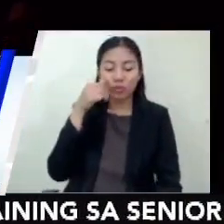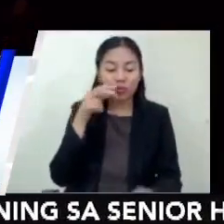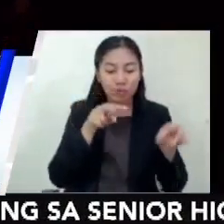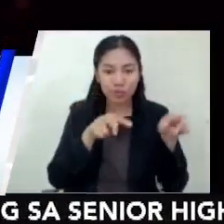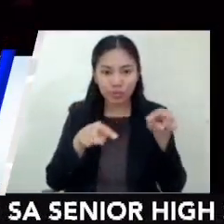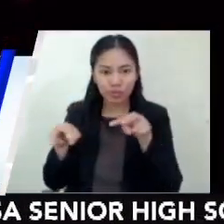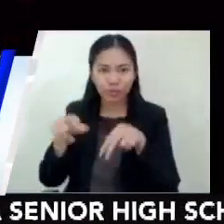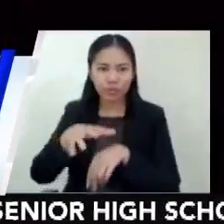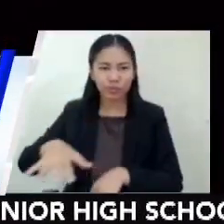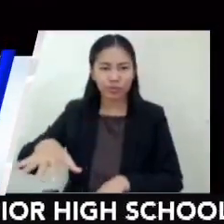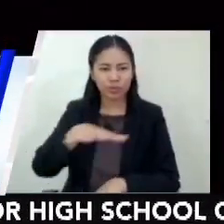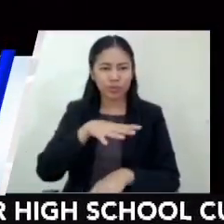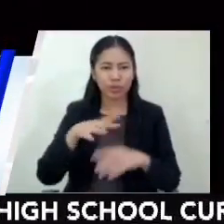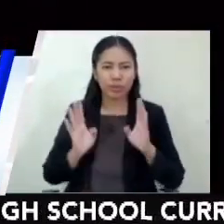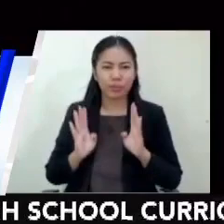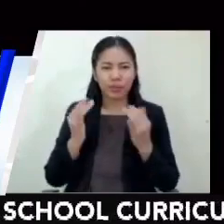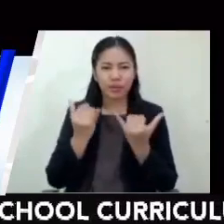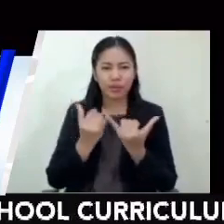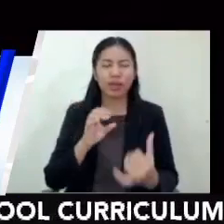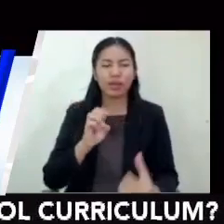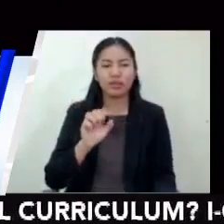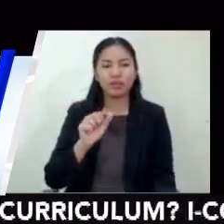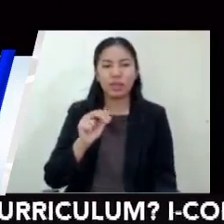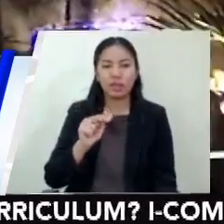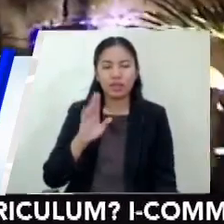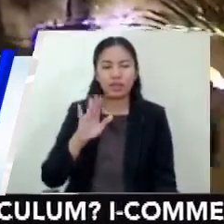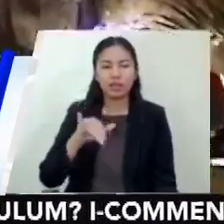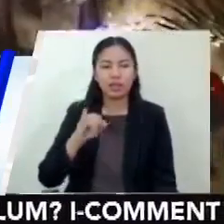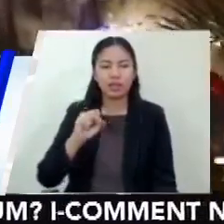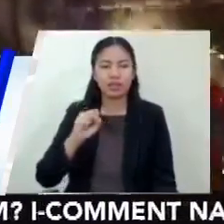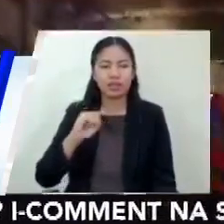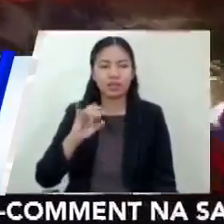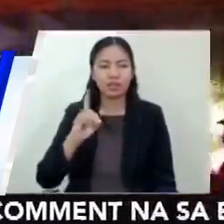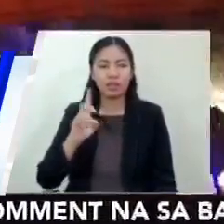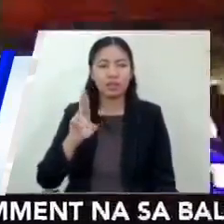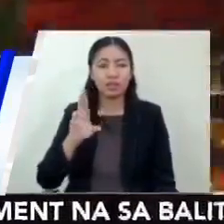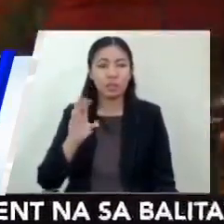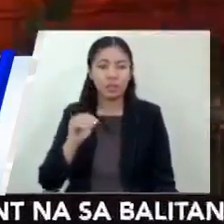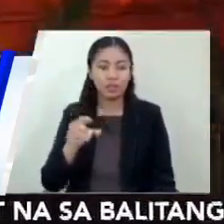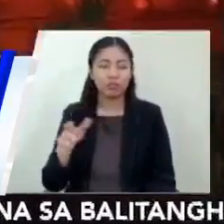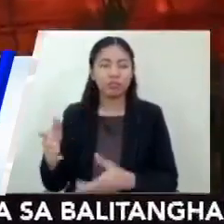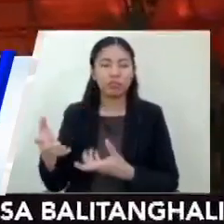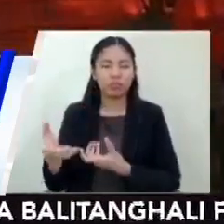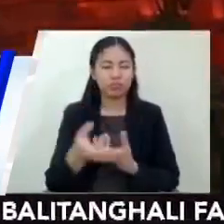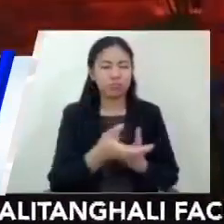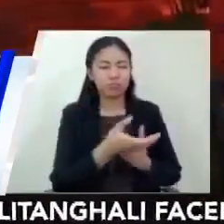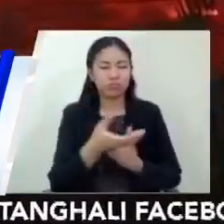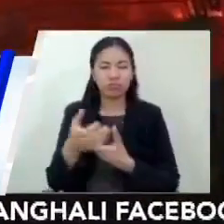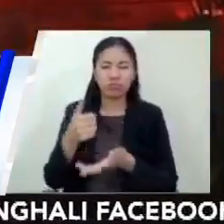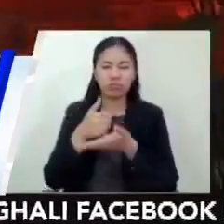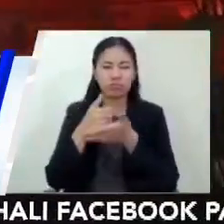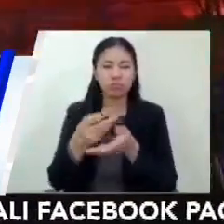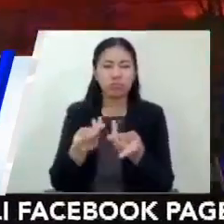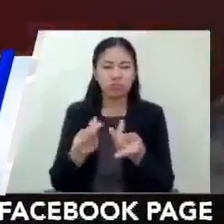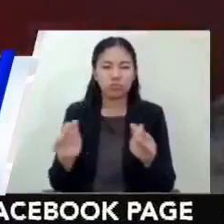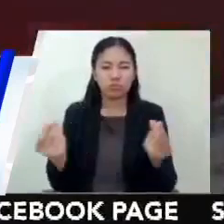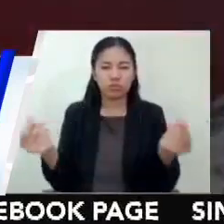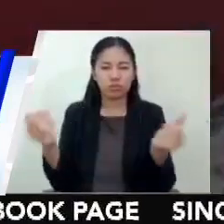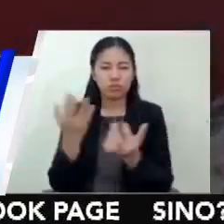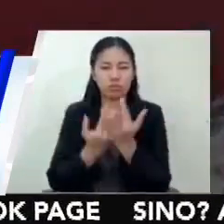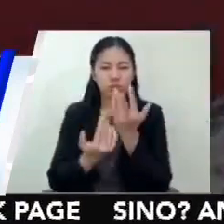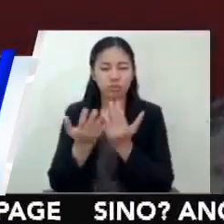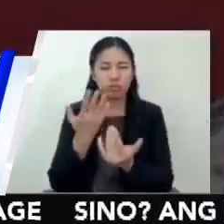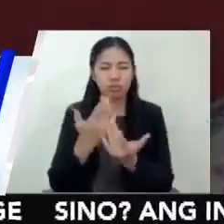San Isidro. Ang mga bumbero tulong-tulong sa pagpupula sa apoy. Mabilis kasing kumalat ang apoy dahil gawa sa light materials ang mga